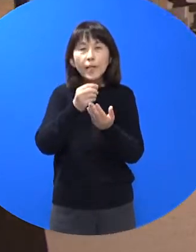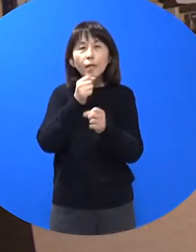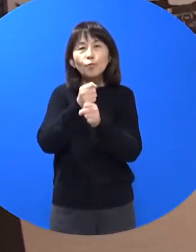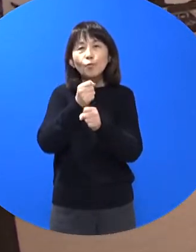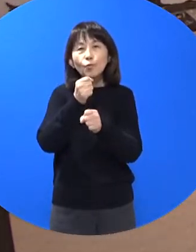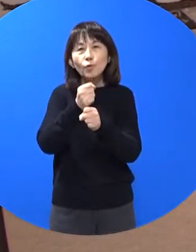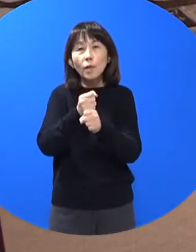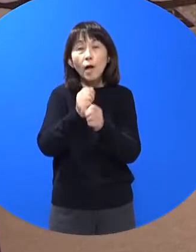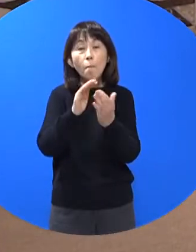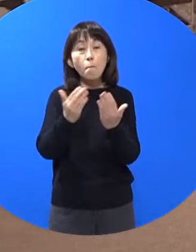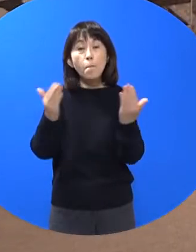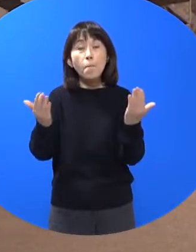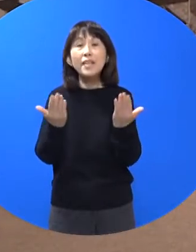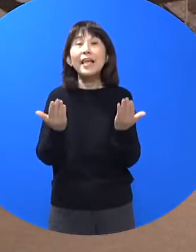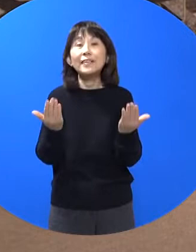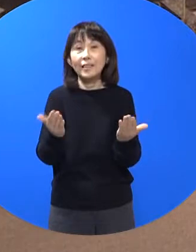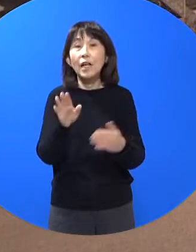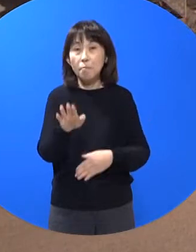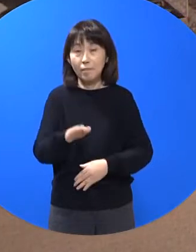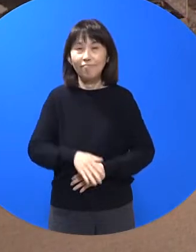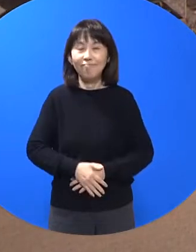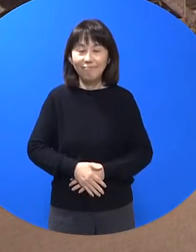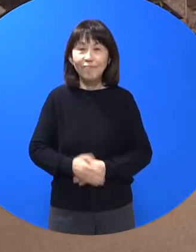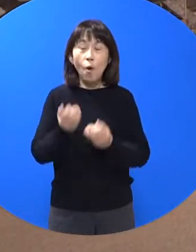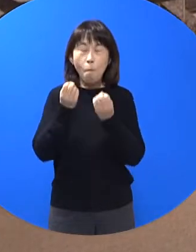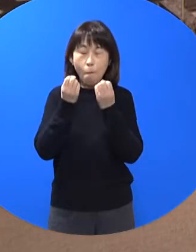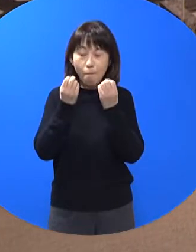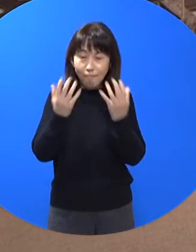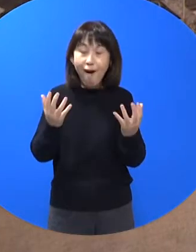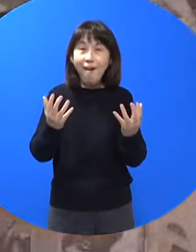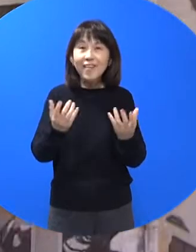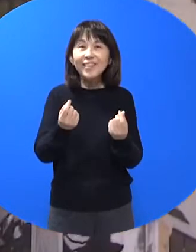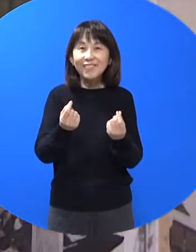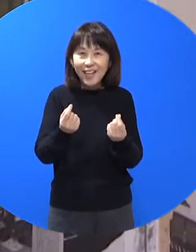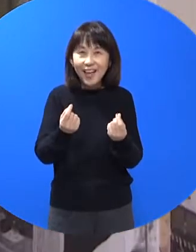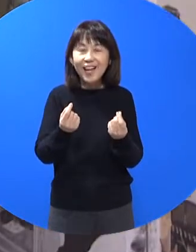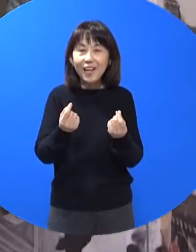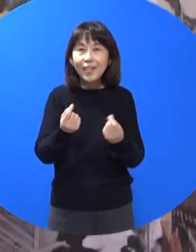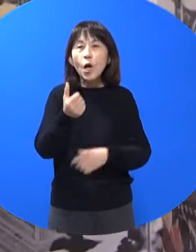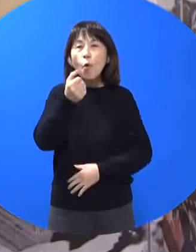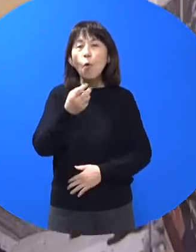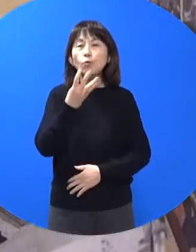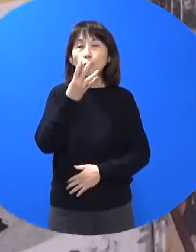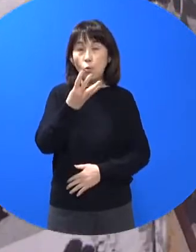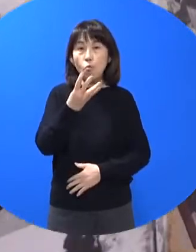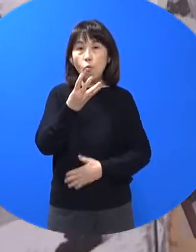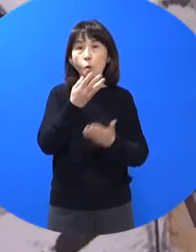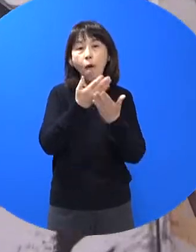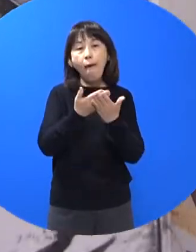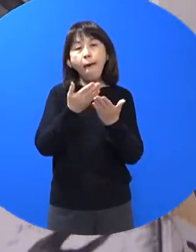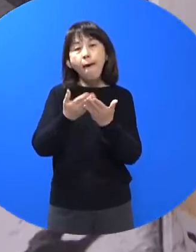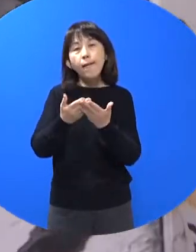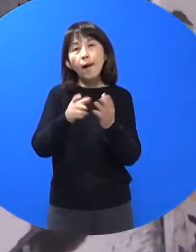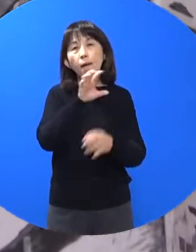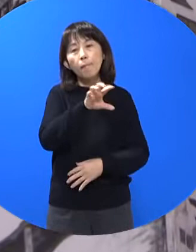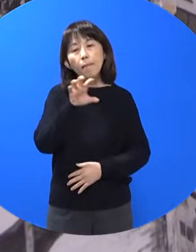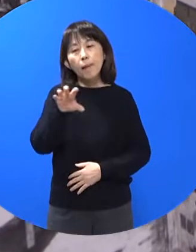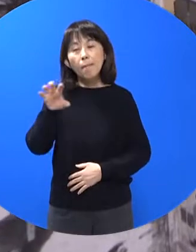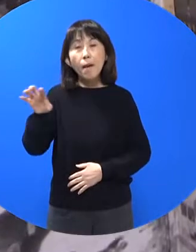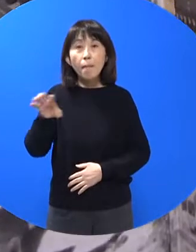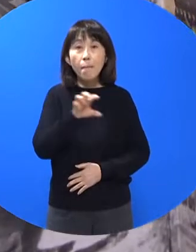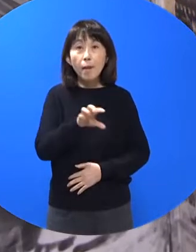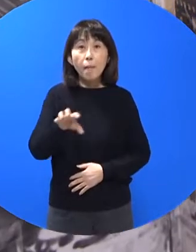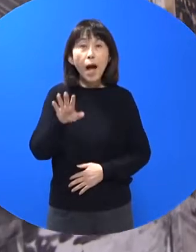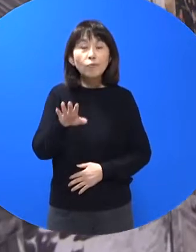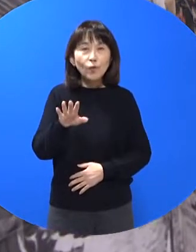。 迫力ありますね。 そうですね、54枚の源氏絵が並びますので、非常にこうき